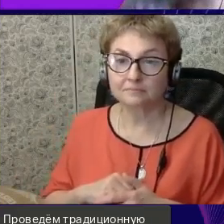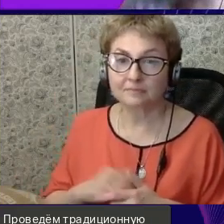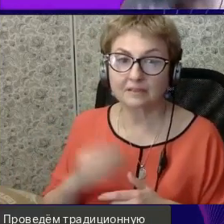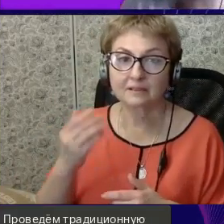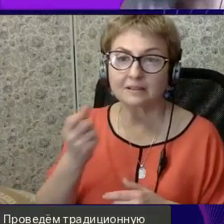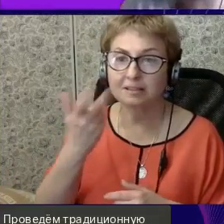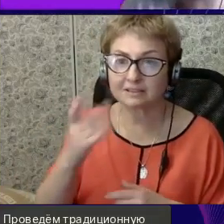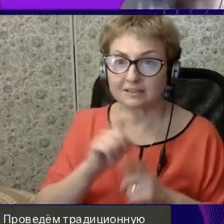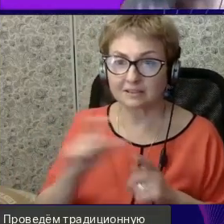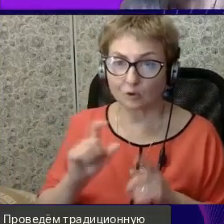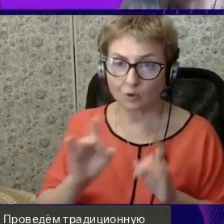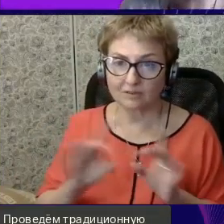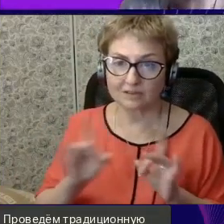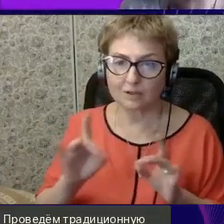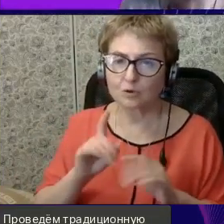людей.